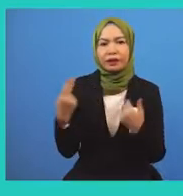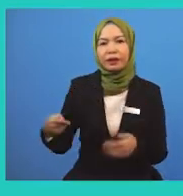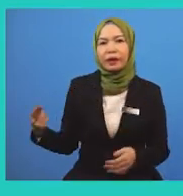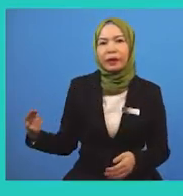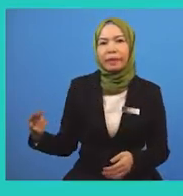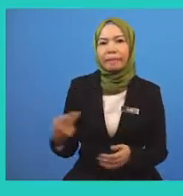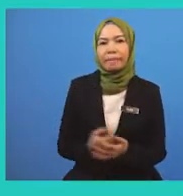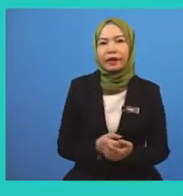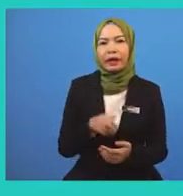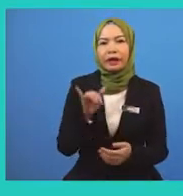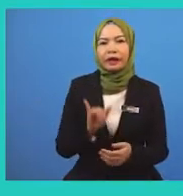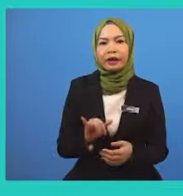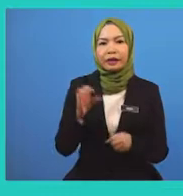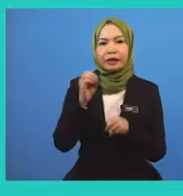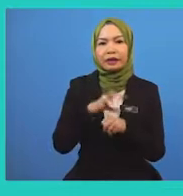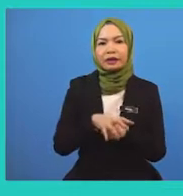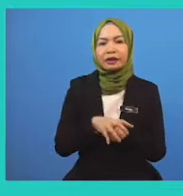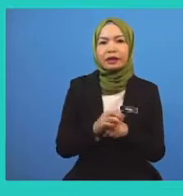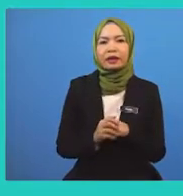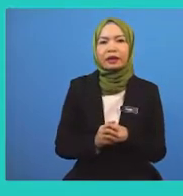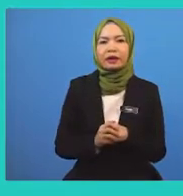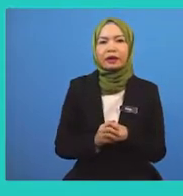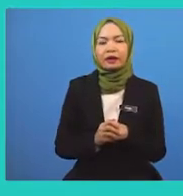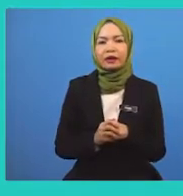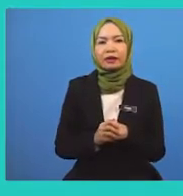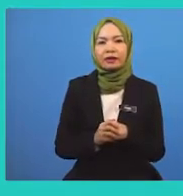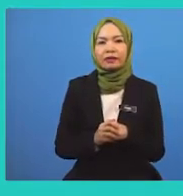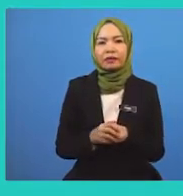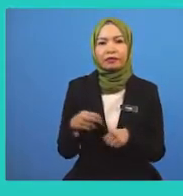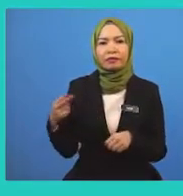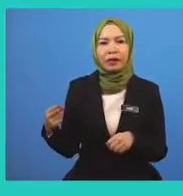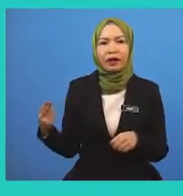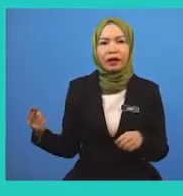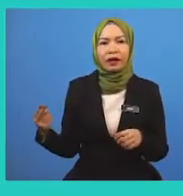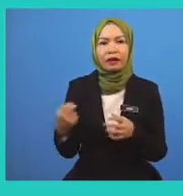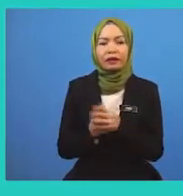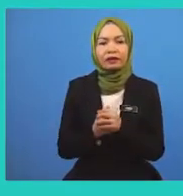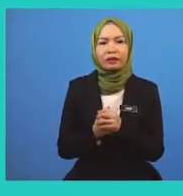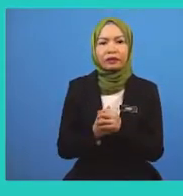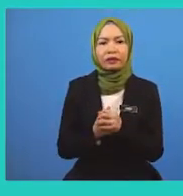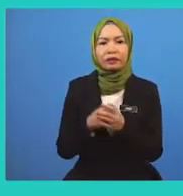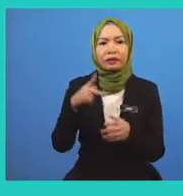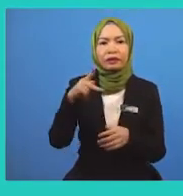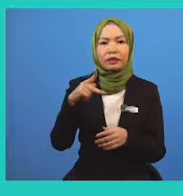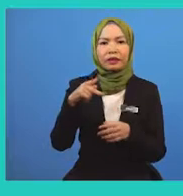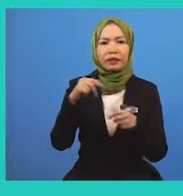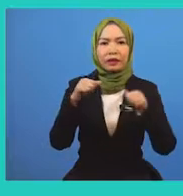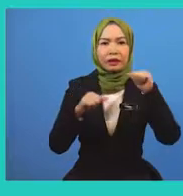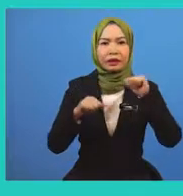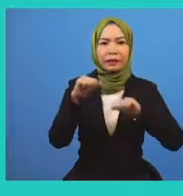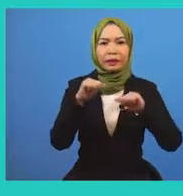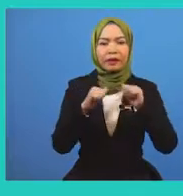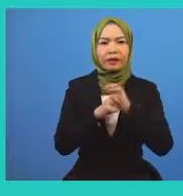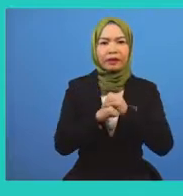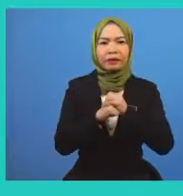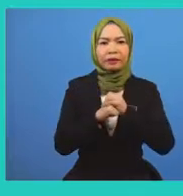daripada persekitaran apabila bertindak balas. Bahan kimia yang biasa digunakan dalam pek